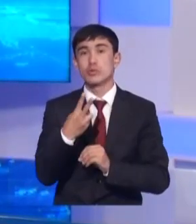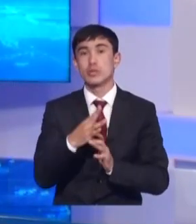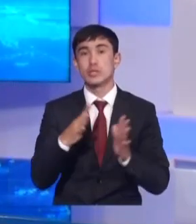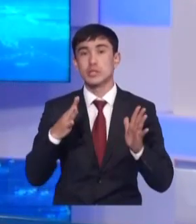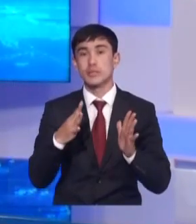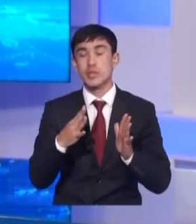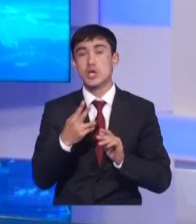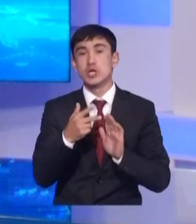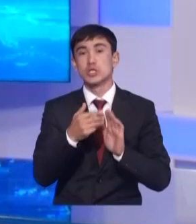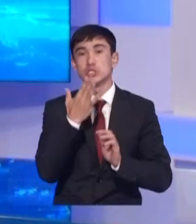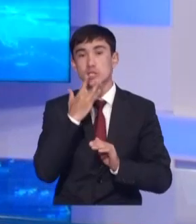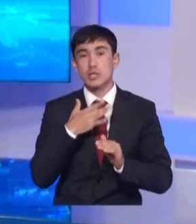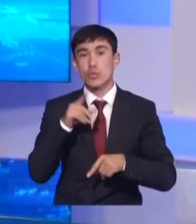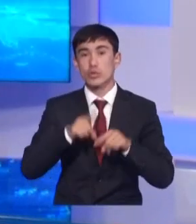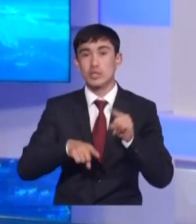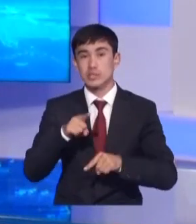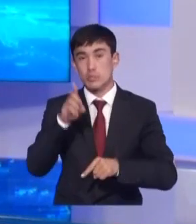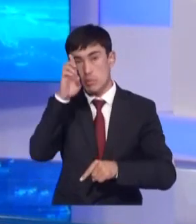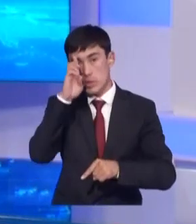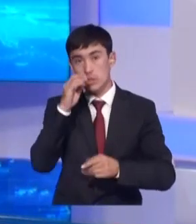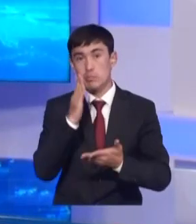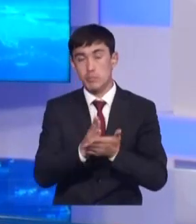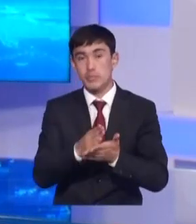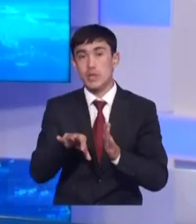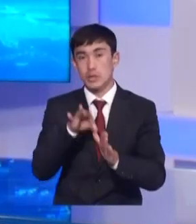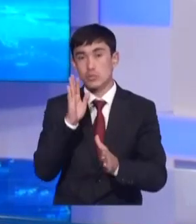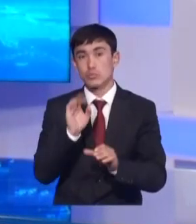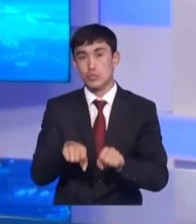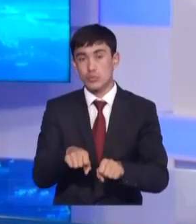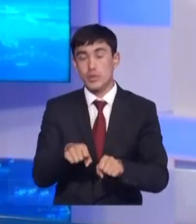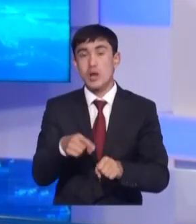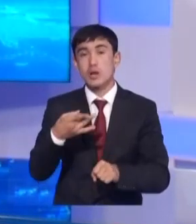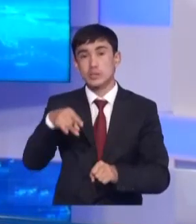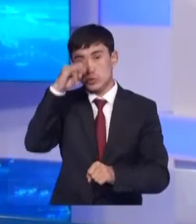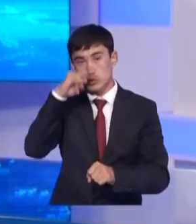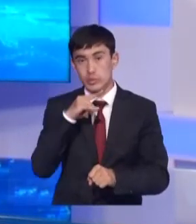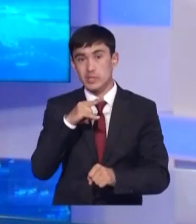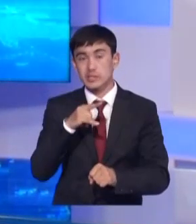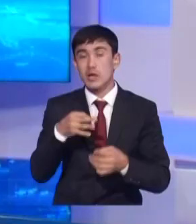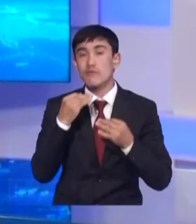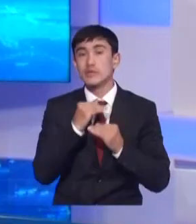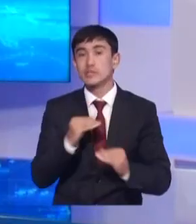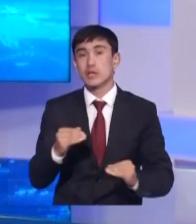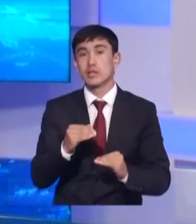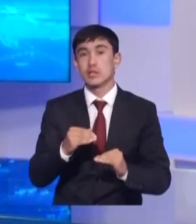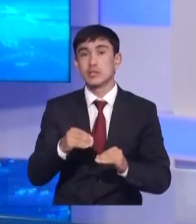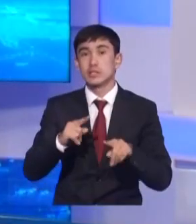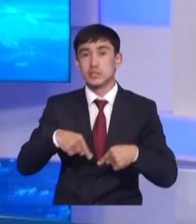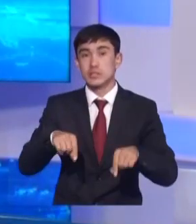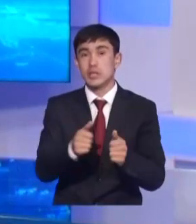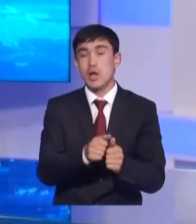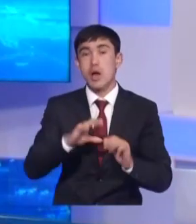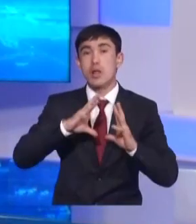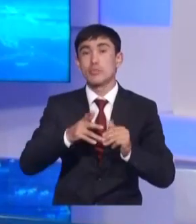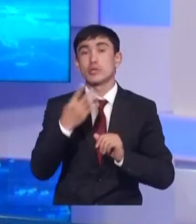асады. Шетелдегі отандастар да мемлекеттік мәні бар таңдаудан шет қалмады. Қазақстан Республикасының ресми өкілдіктері жанында